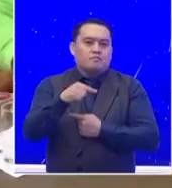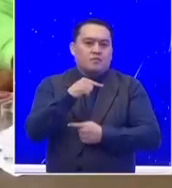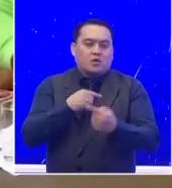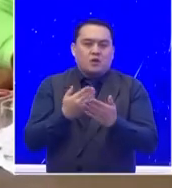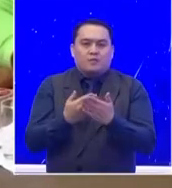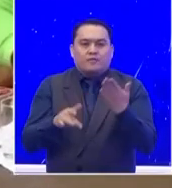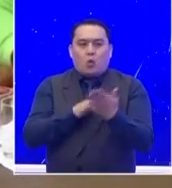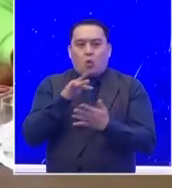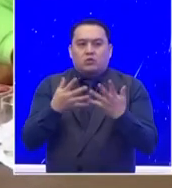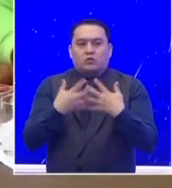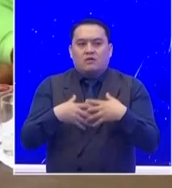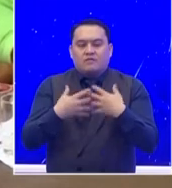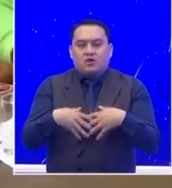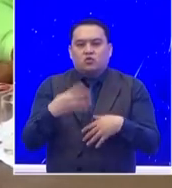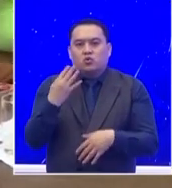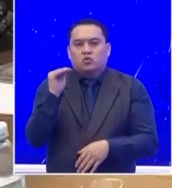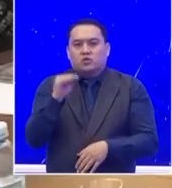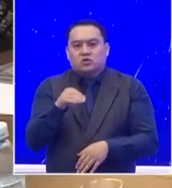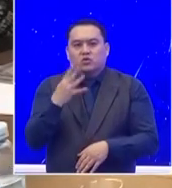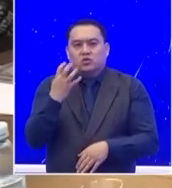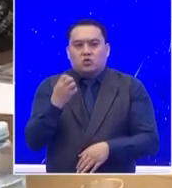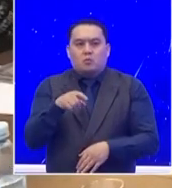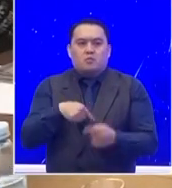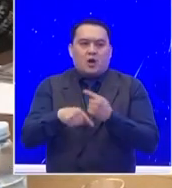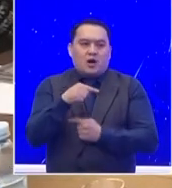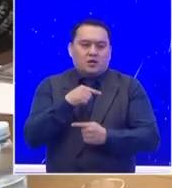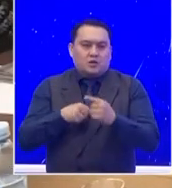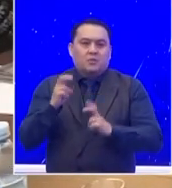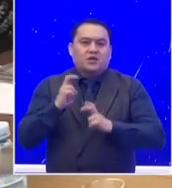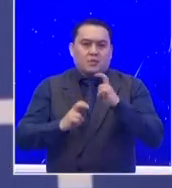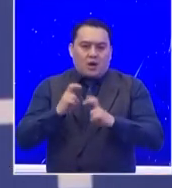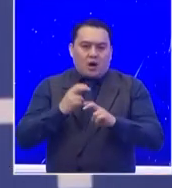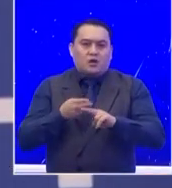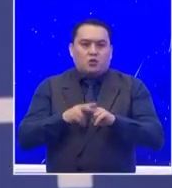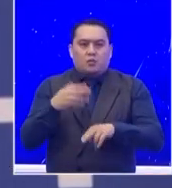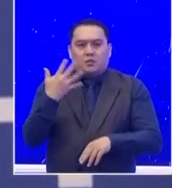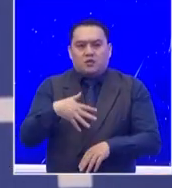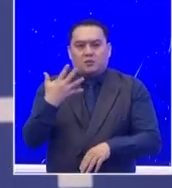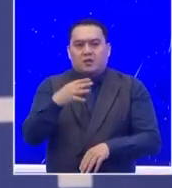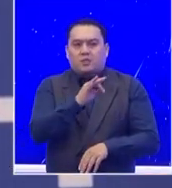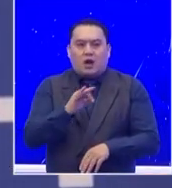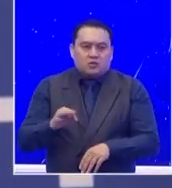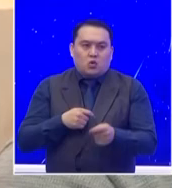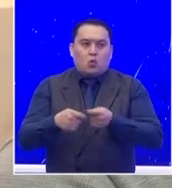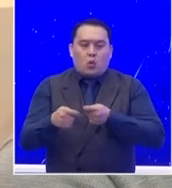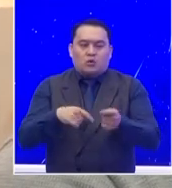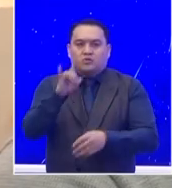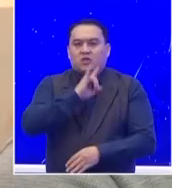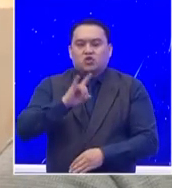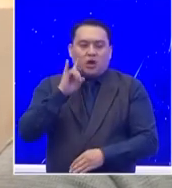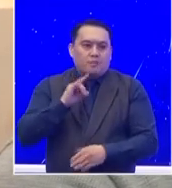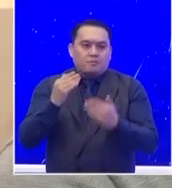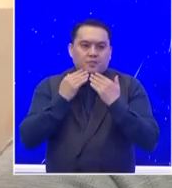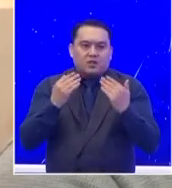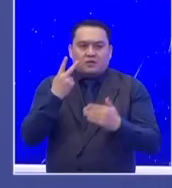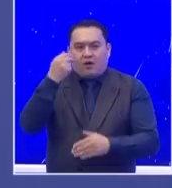Например, в городе насчитывается свыше 4400 малых и средних предприятий, в которых в 55% руководители женщины. За